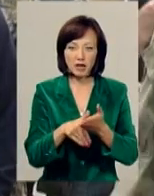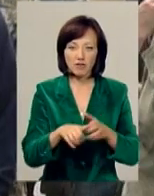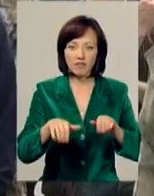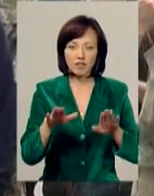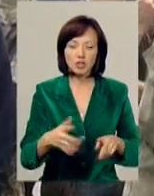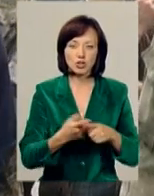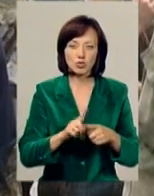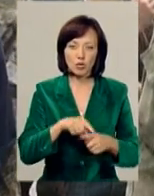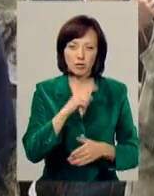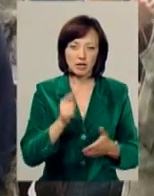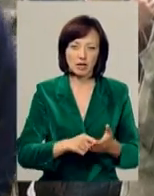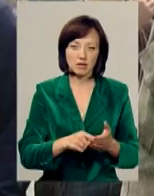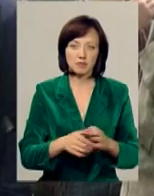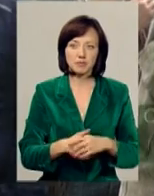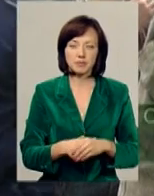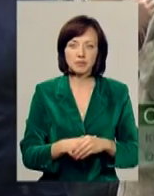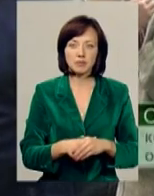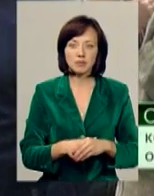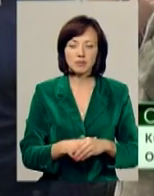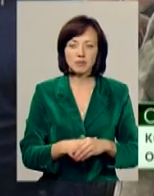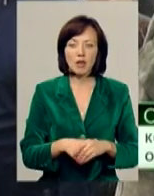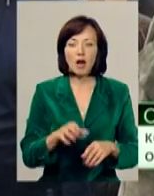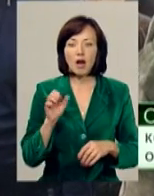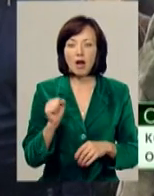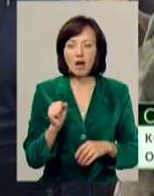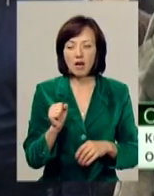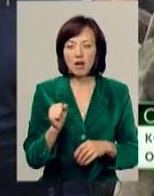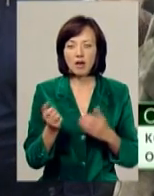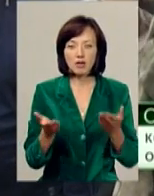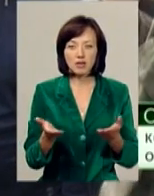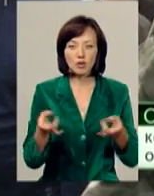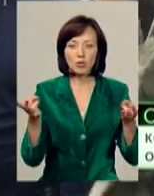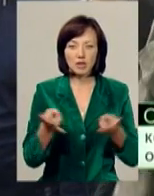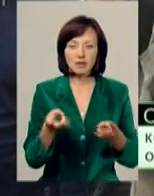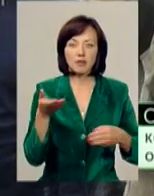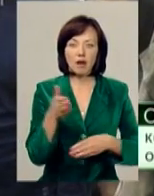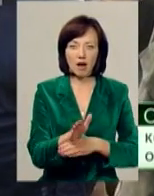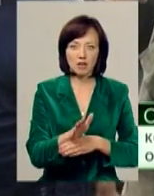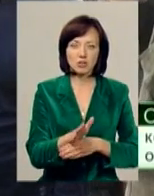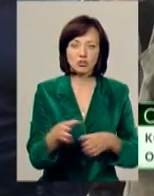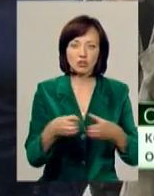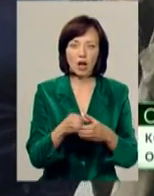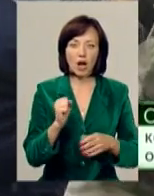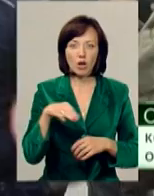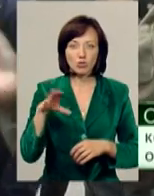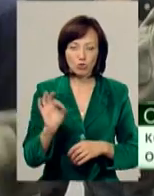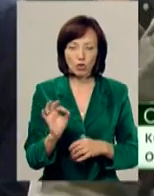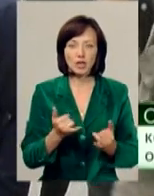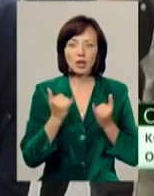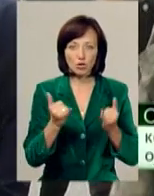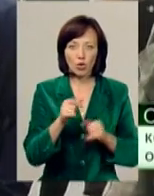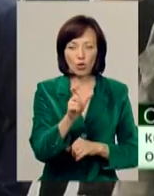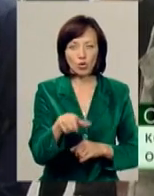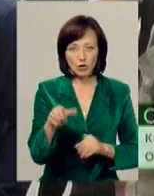вирішенню цього питання А треба якийсь наказ який самий да необхідний наказ штабу АТО для того щоб